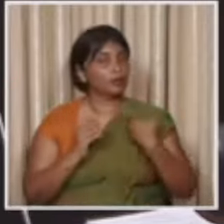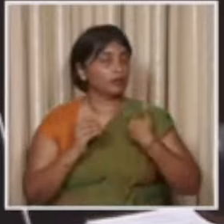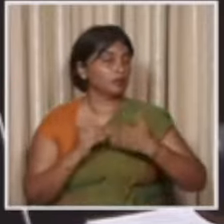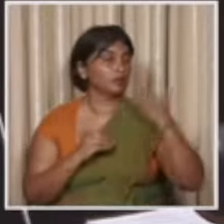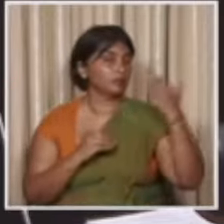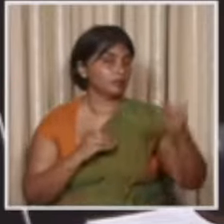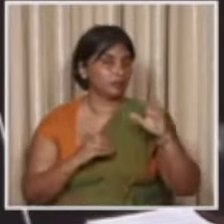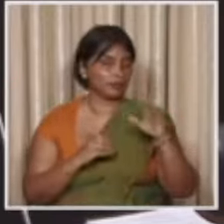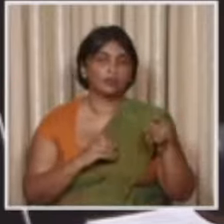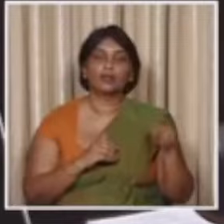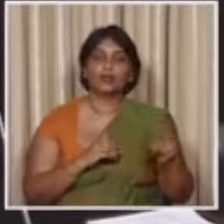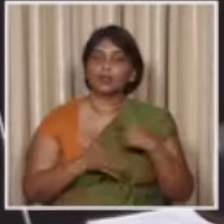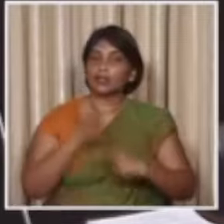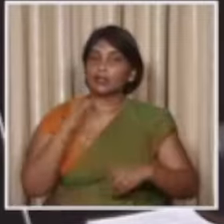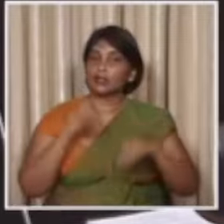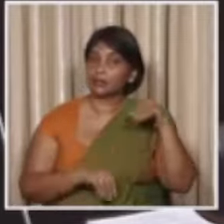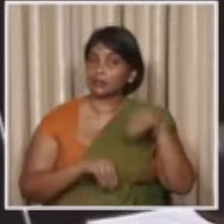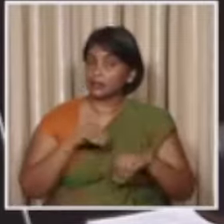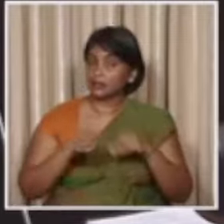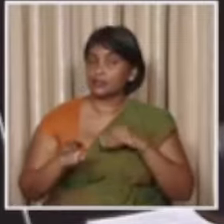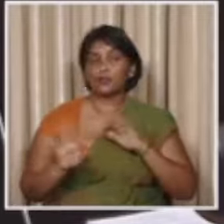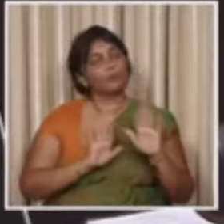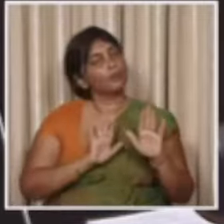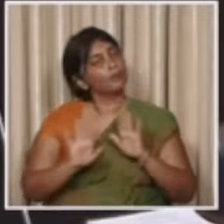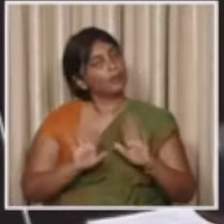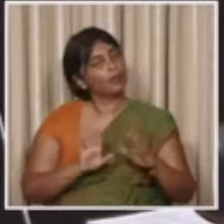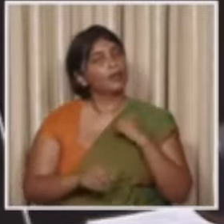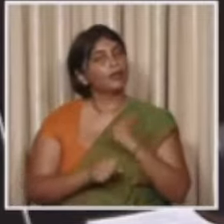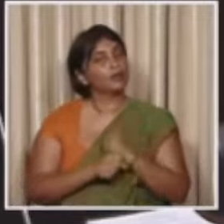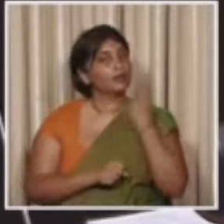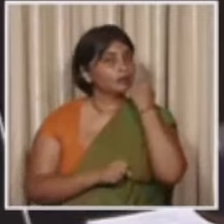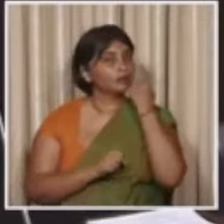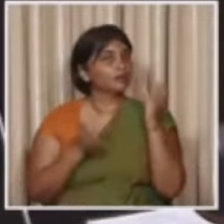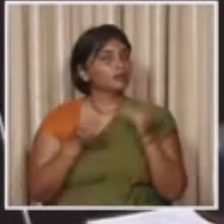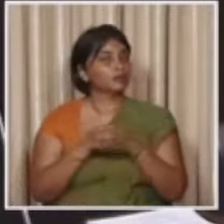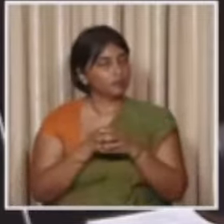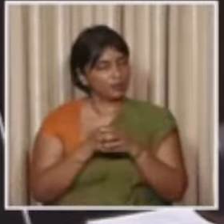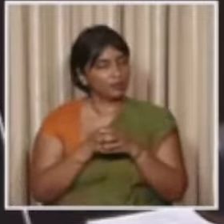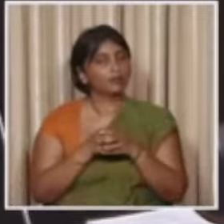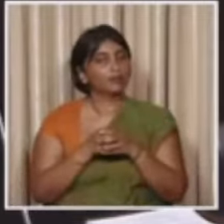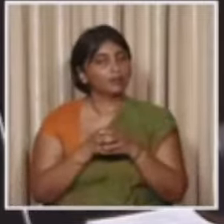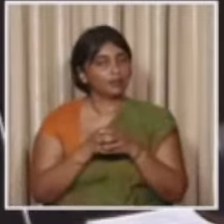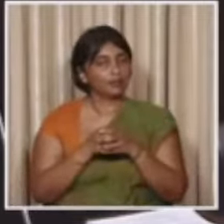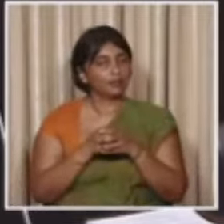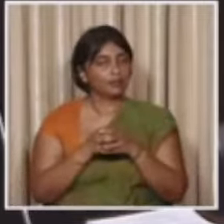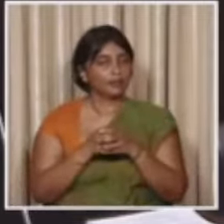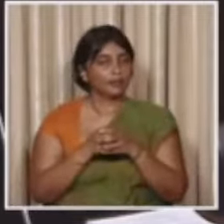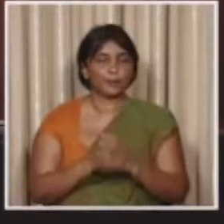ගිය දේශපාලන මෙහෙවීමක් මේ රාජ්‍ය බුද්ධ්‍යංශ සහ Order please.